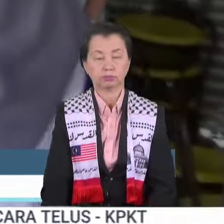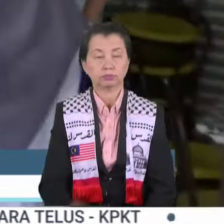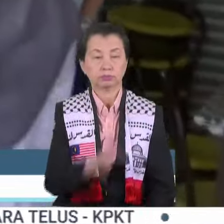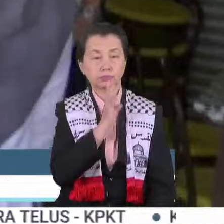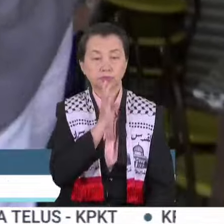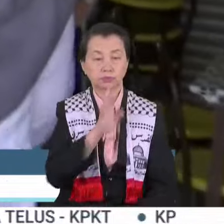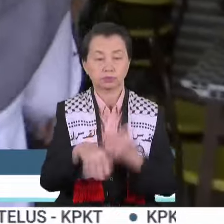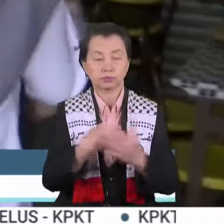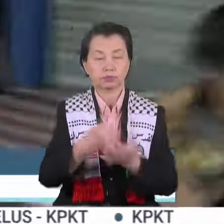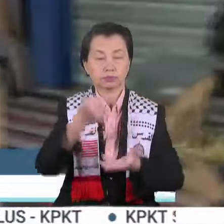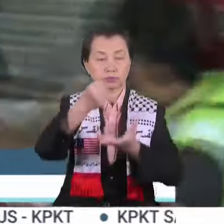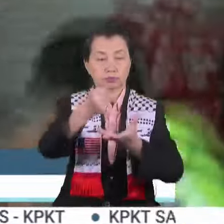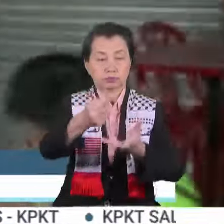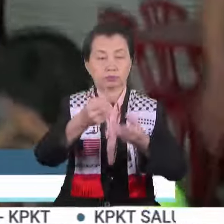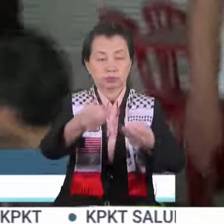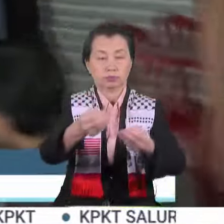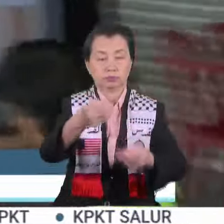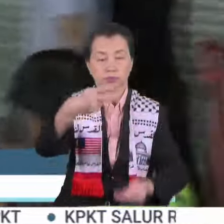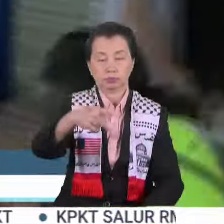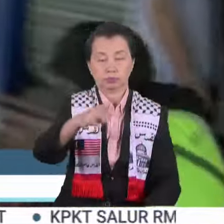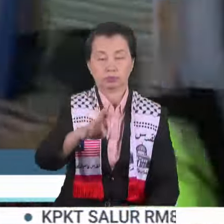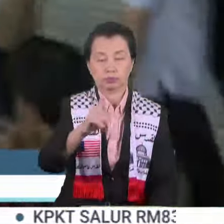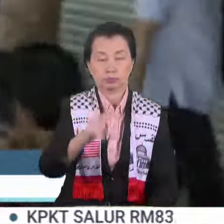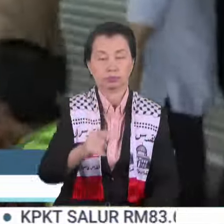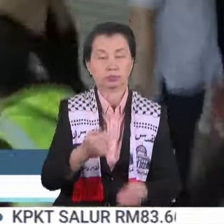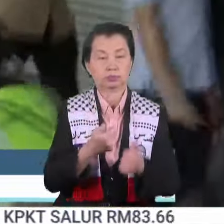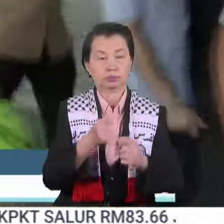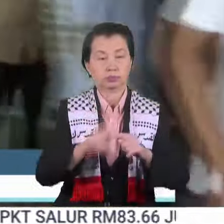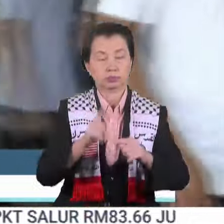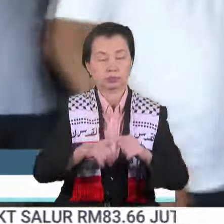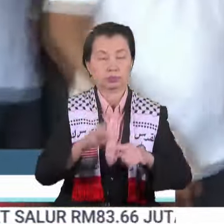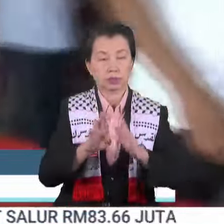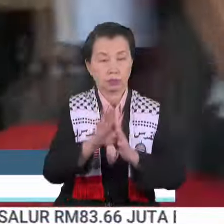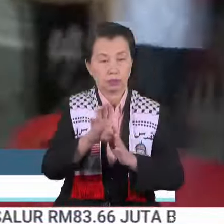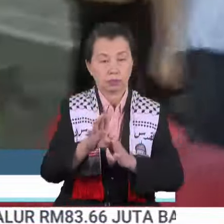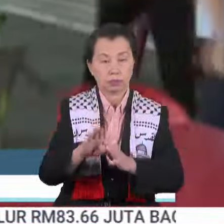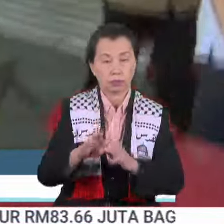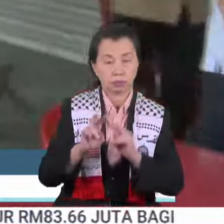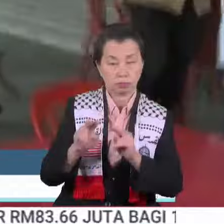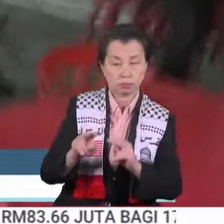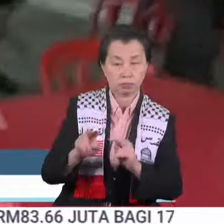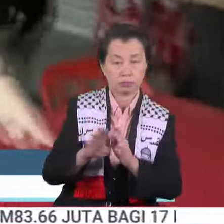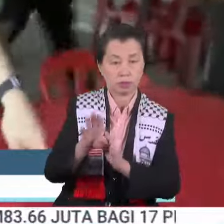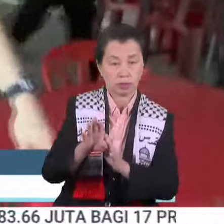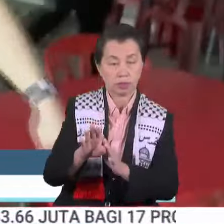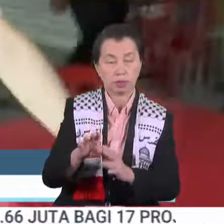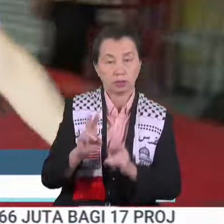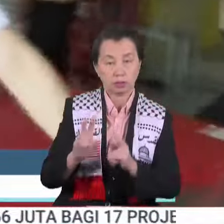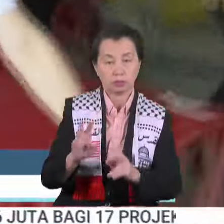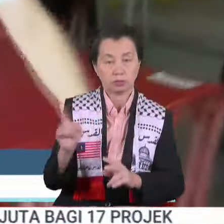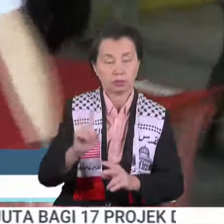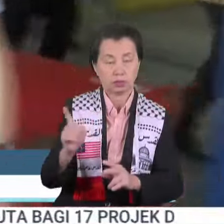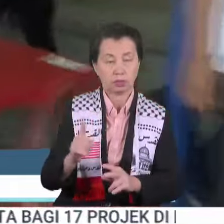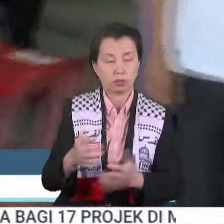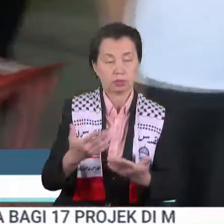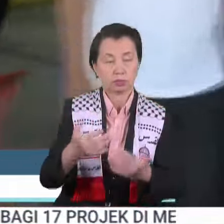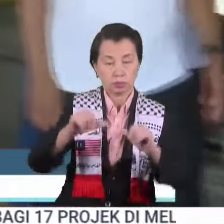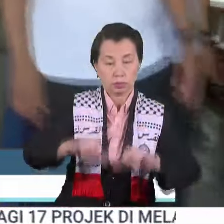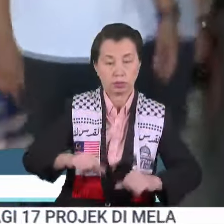Katanya semua peruntukan yang diberikan kepada PBT berdasarkan bajet berasaskan prestasi. Tindakan tegas akan diambil terhadap mana-mana PBT yang